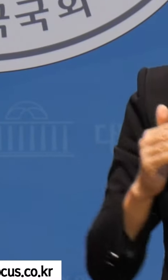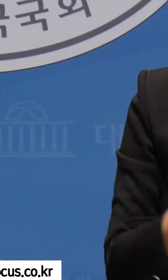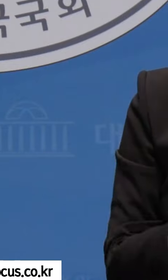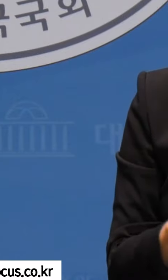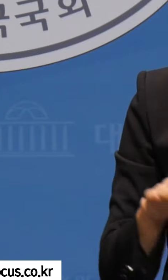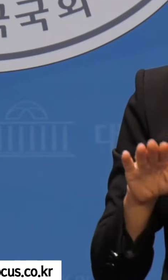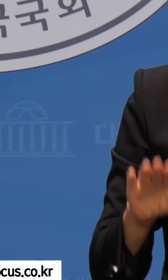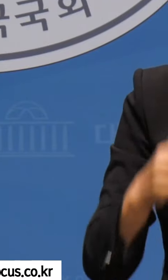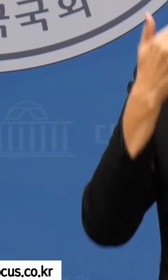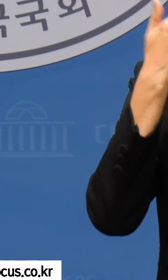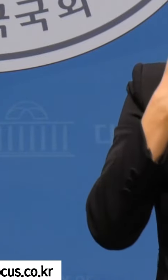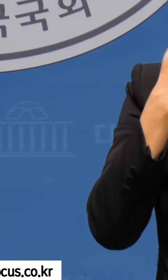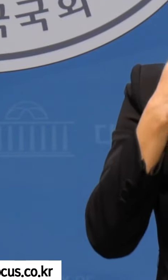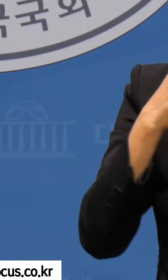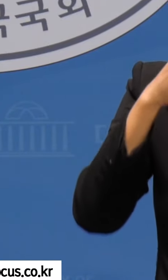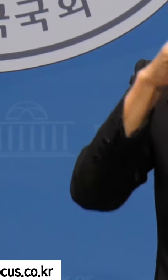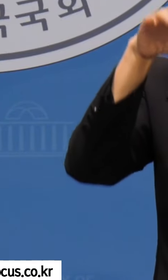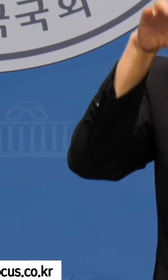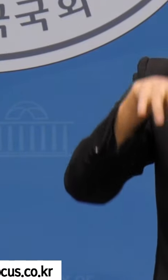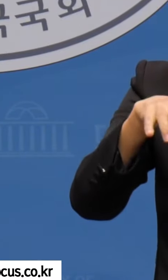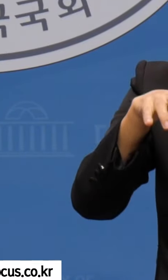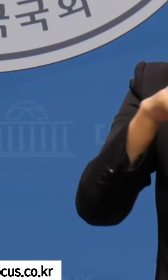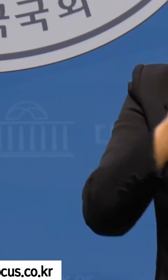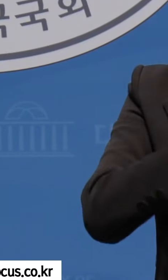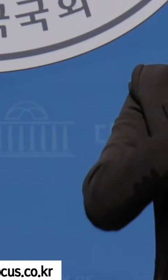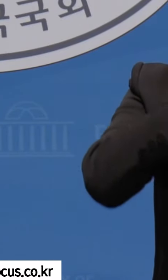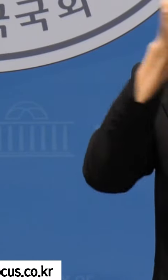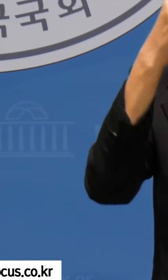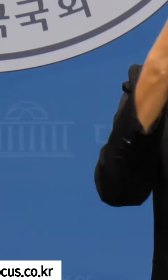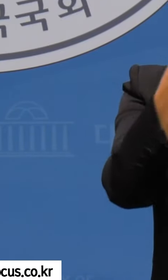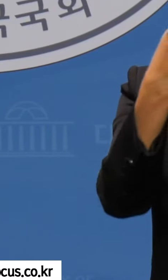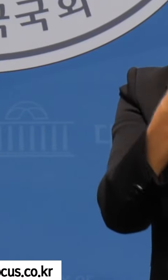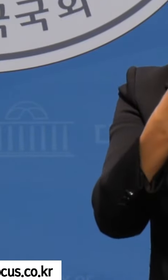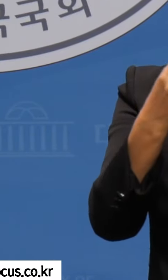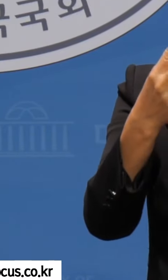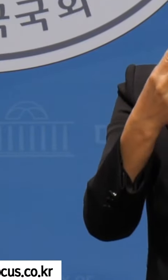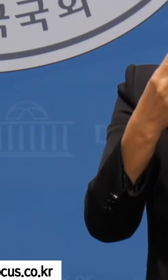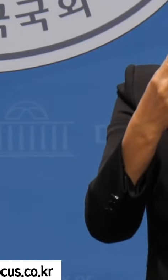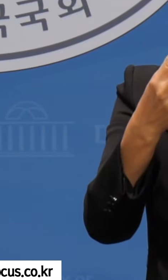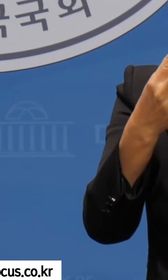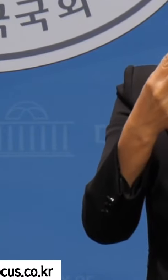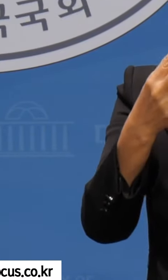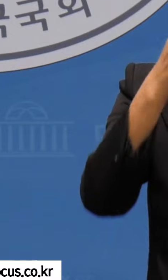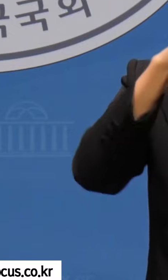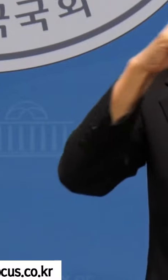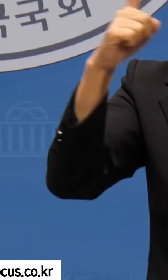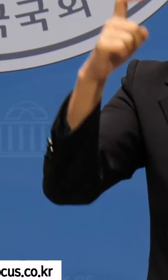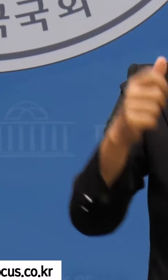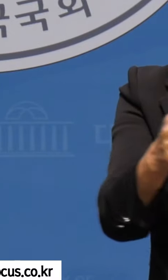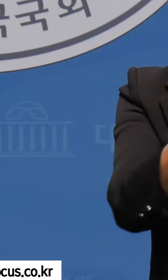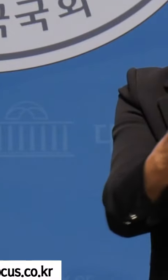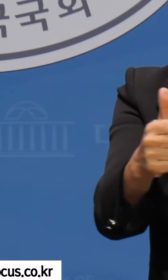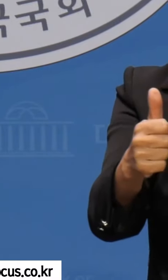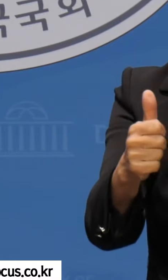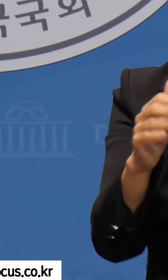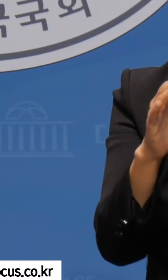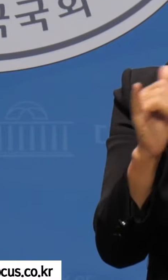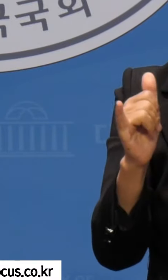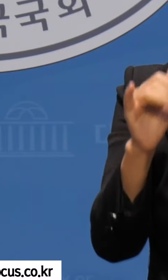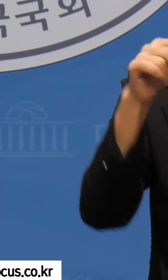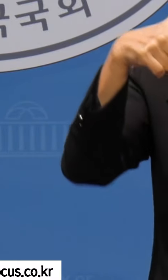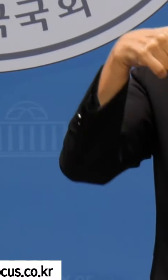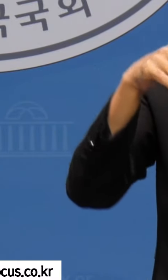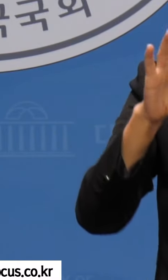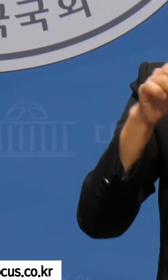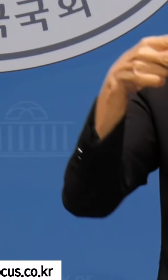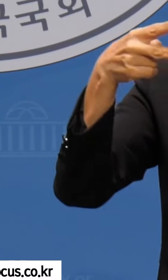동대문에서 삼선을 하셨고 동대문구 의회 부의장을 역임하셨던 자랑스러운 정성영